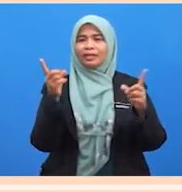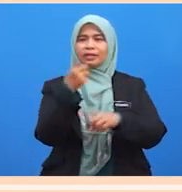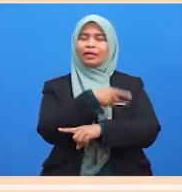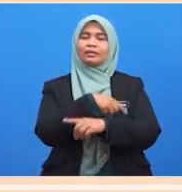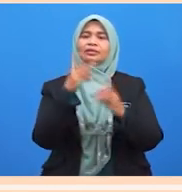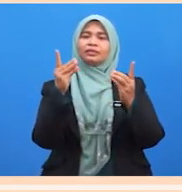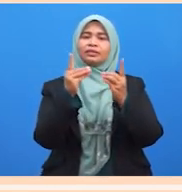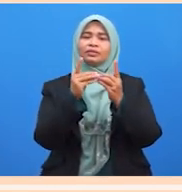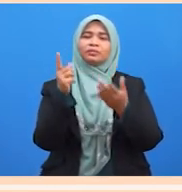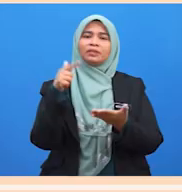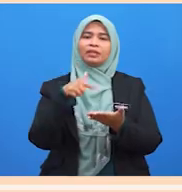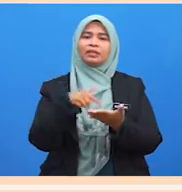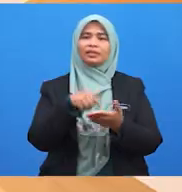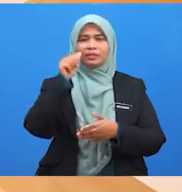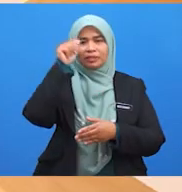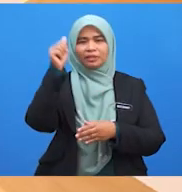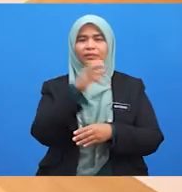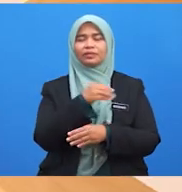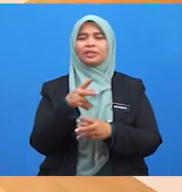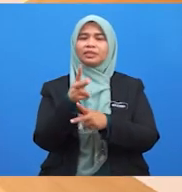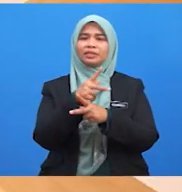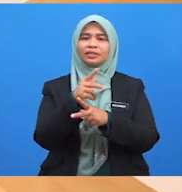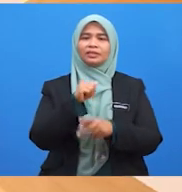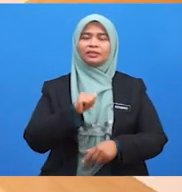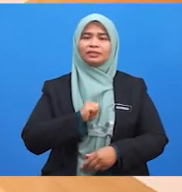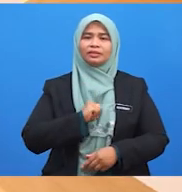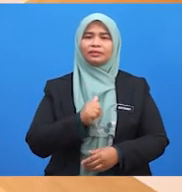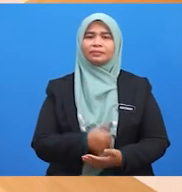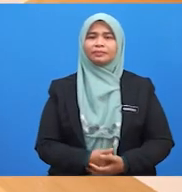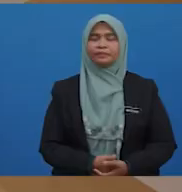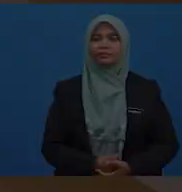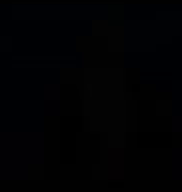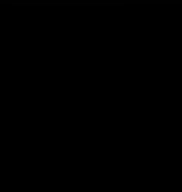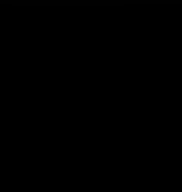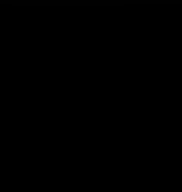kita, di lain hari berjumpa lagi. Assalamualaikum dan jaga diri.